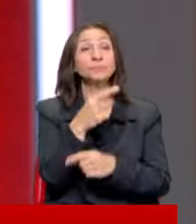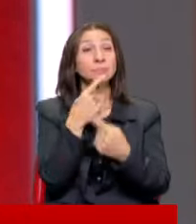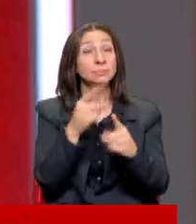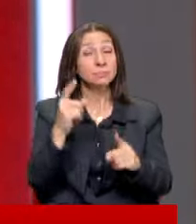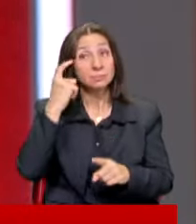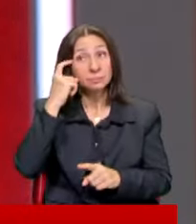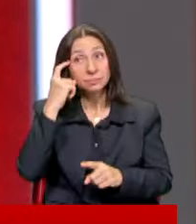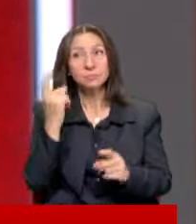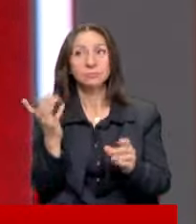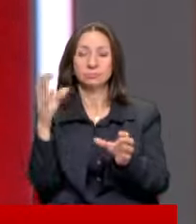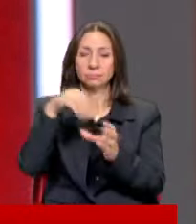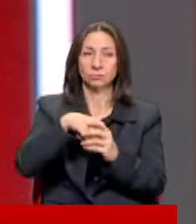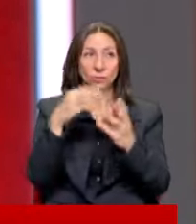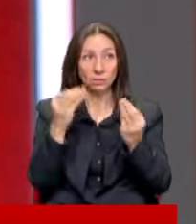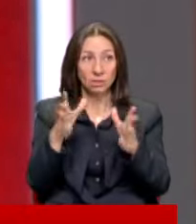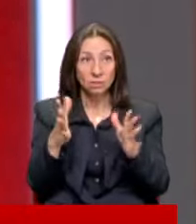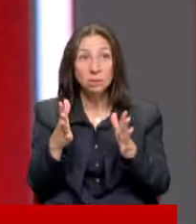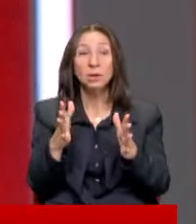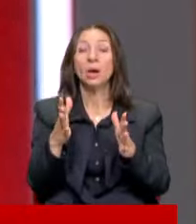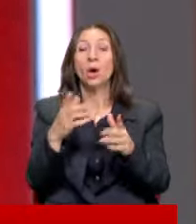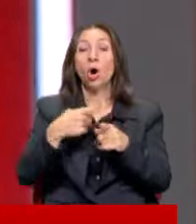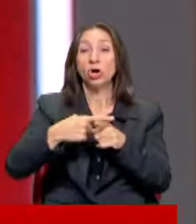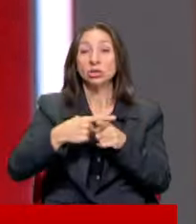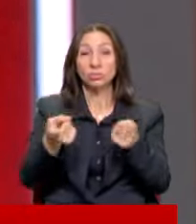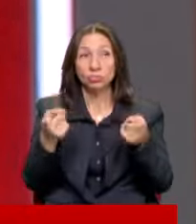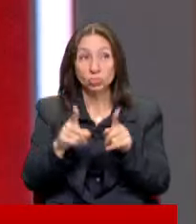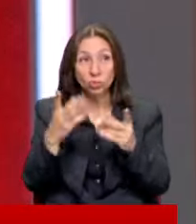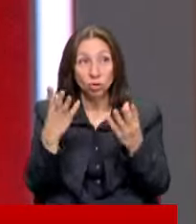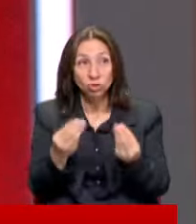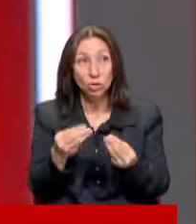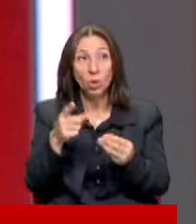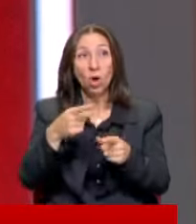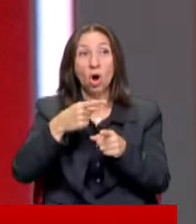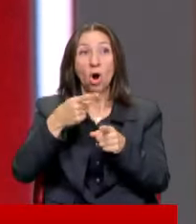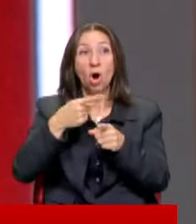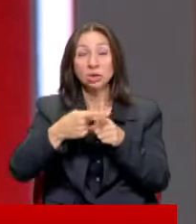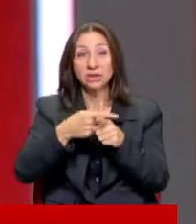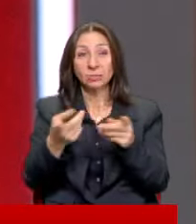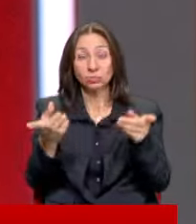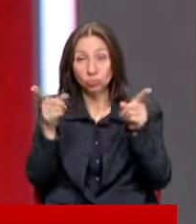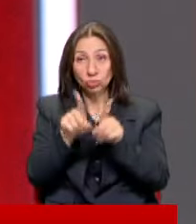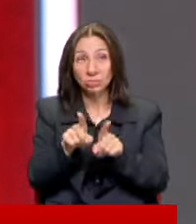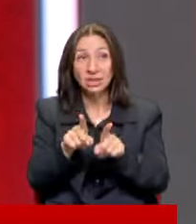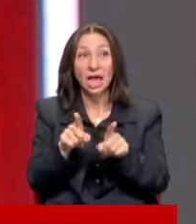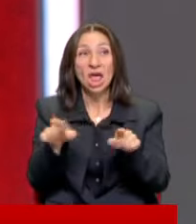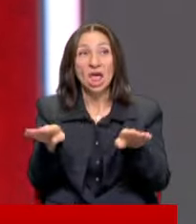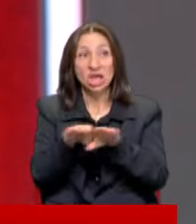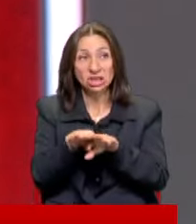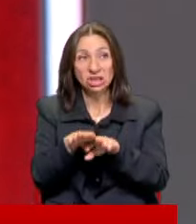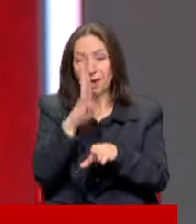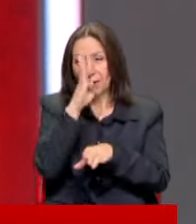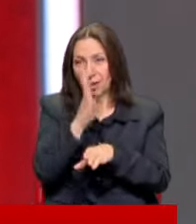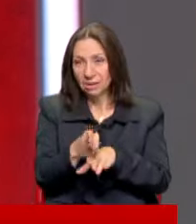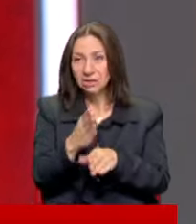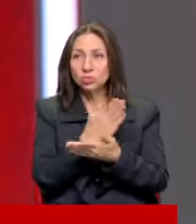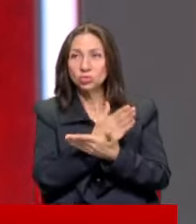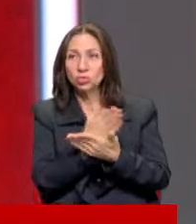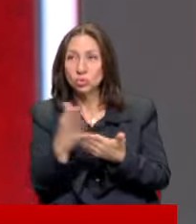görüşler bir araya gelebiliyor ola ortak paydada Buluşabilir ve bu ortak payda Eee eşit Adil